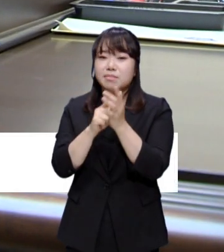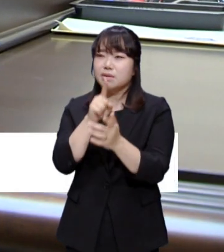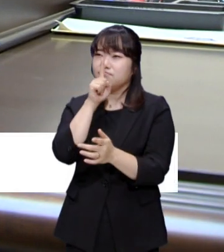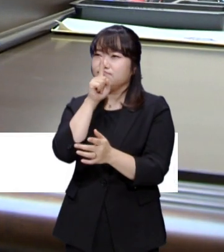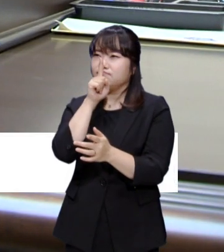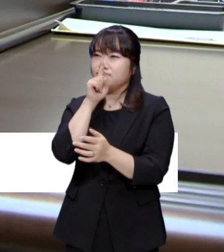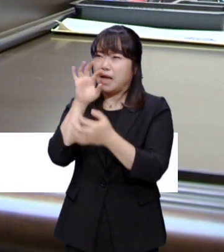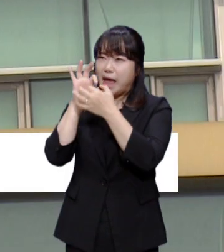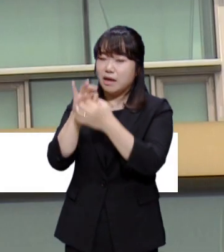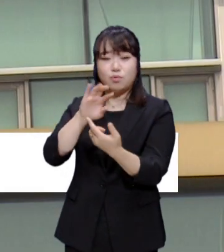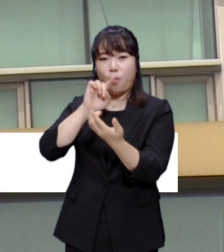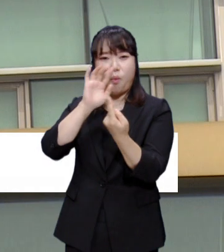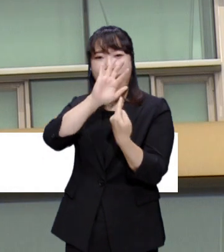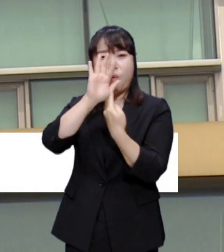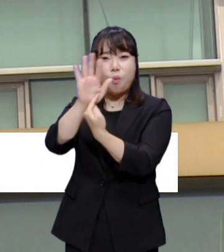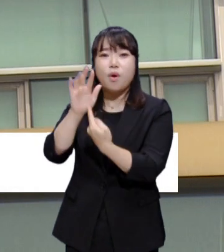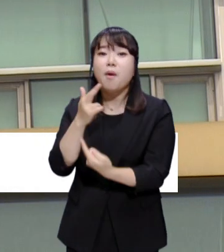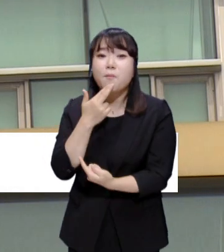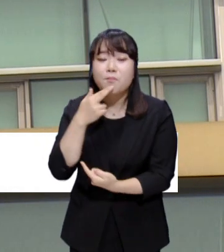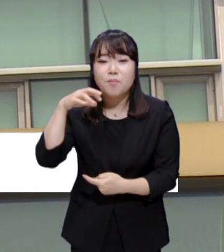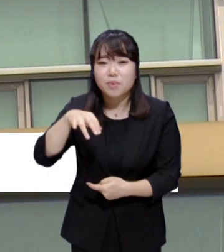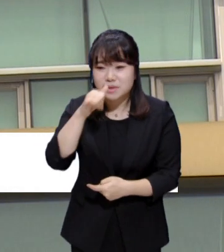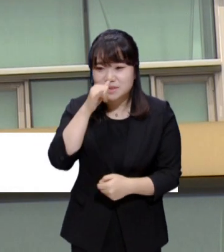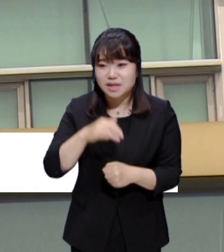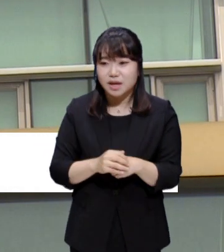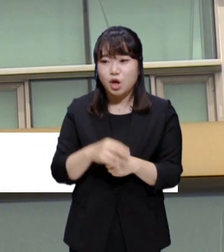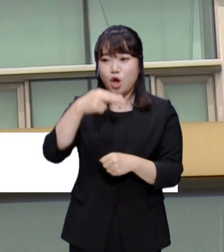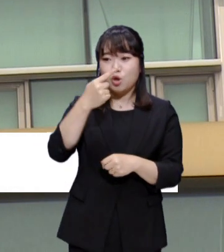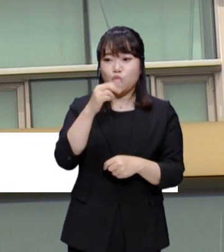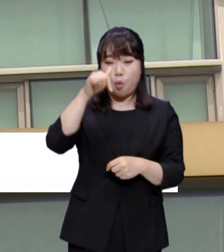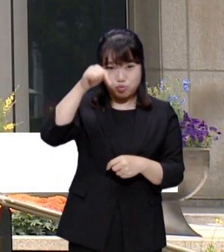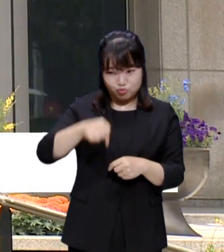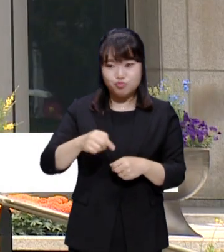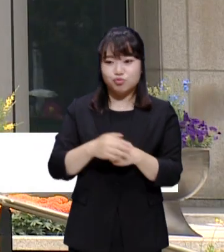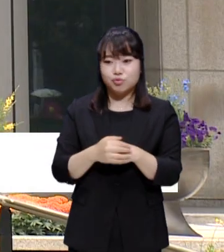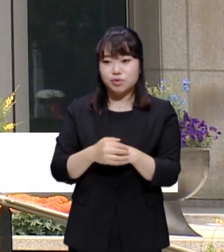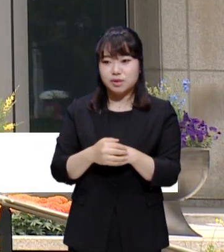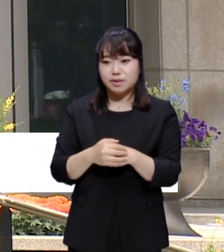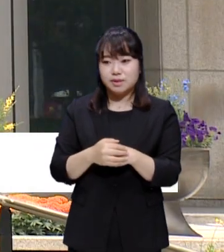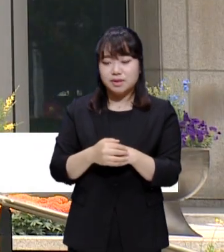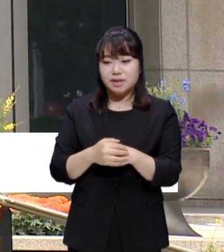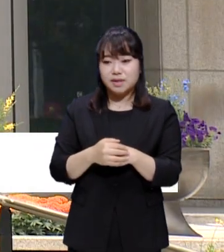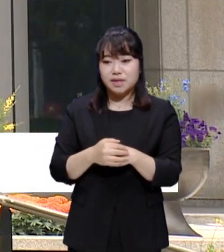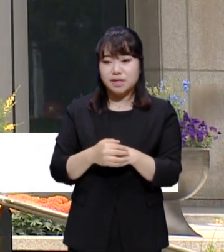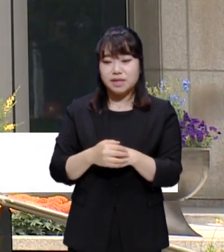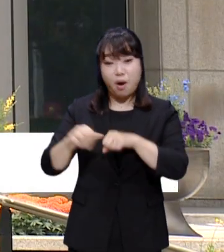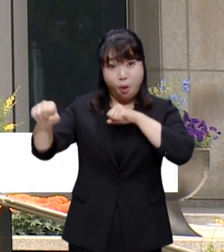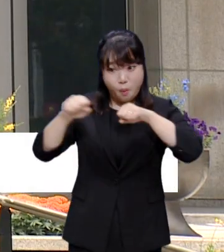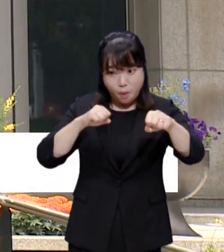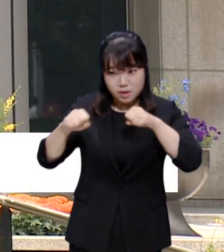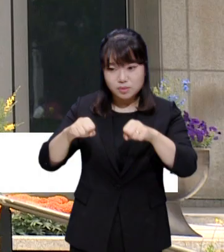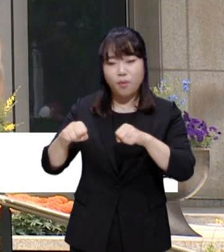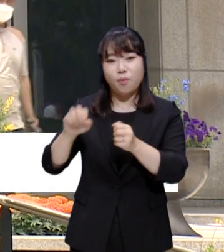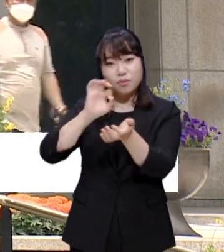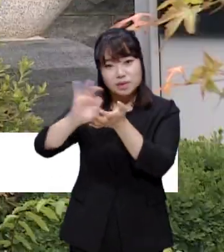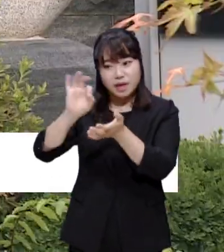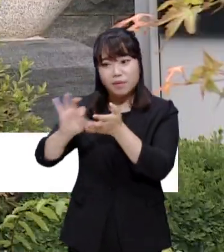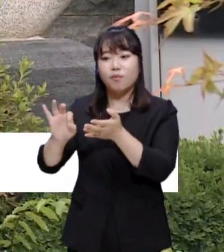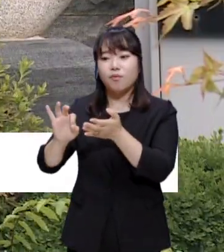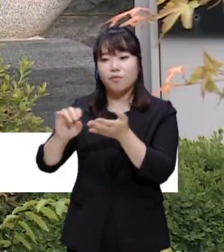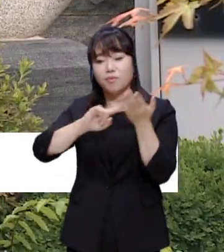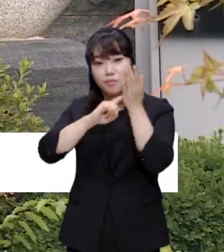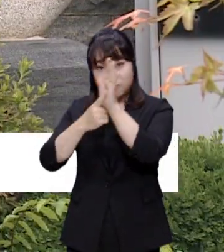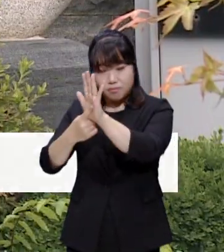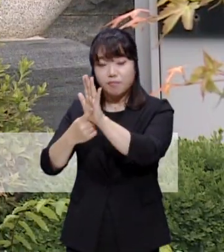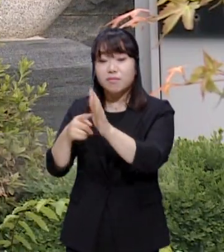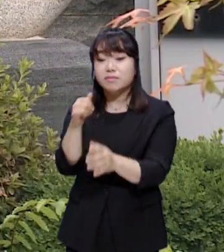때문입니다. 인천은 10개 기초의회 모두가 의회 누리집을 통해 의장단 업무 추진비를 공개하고 있는 걸로